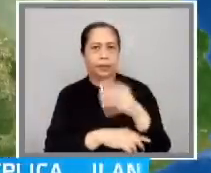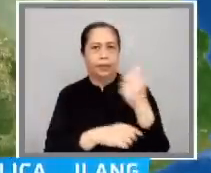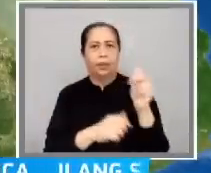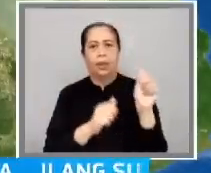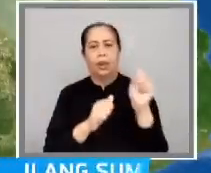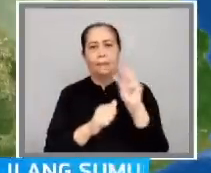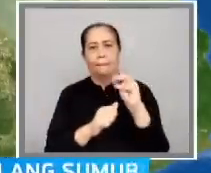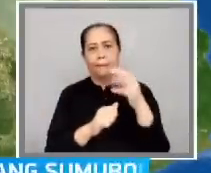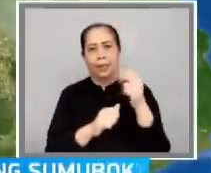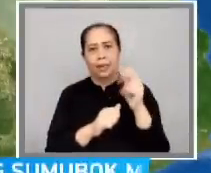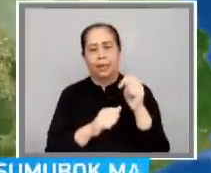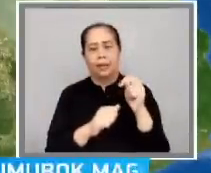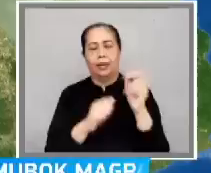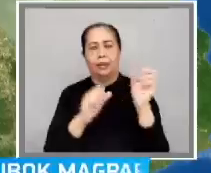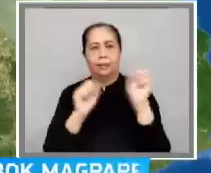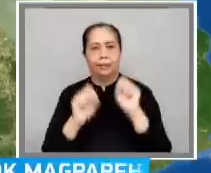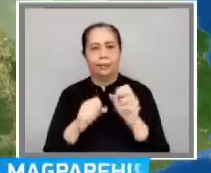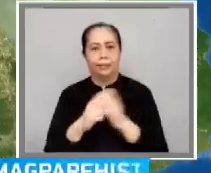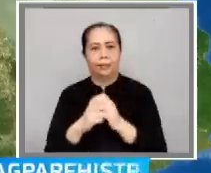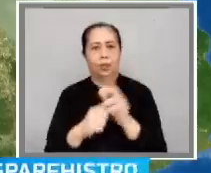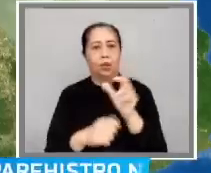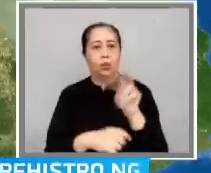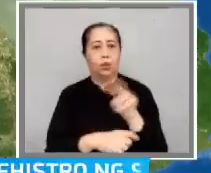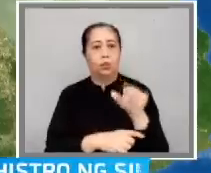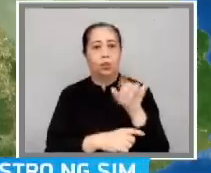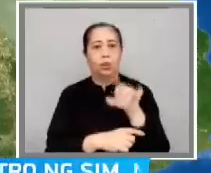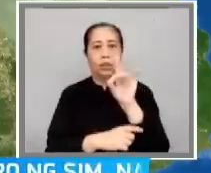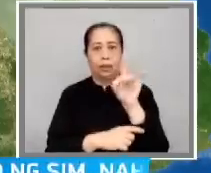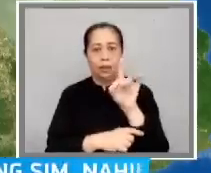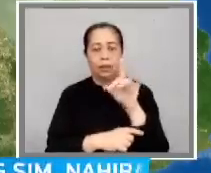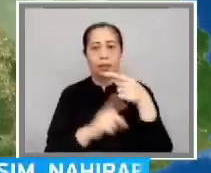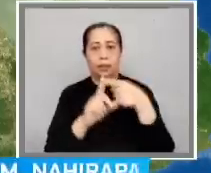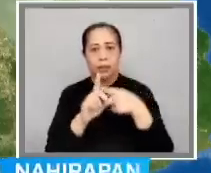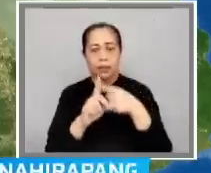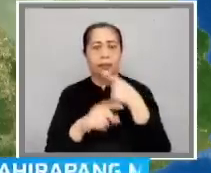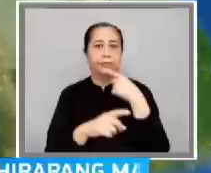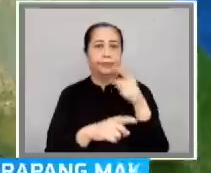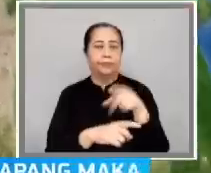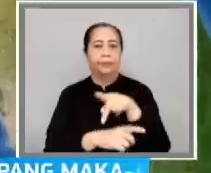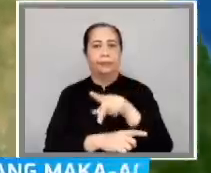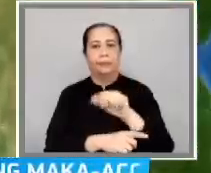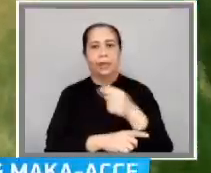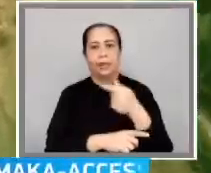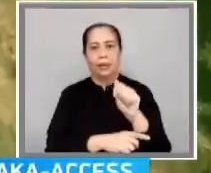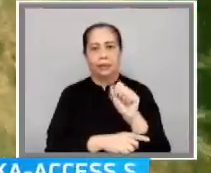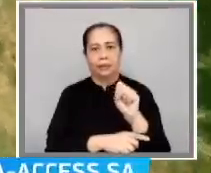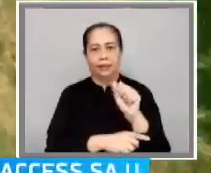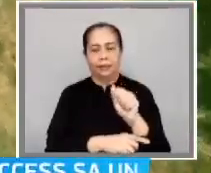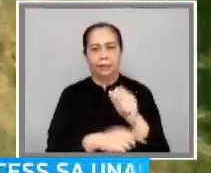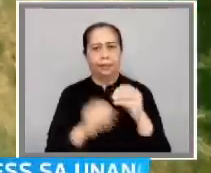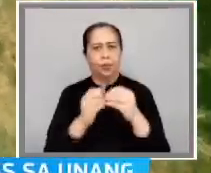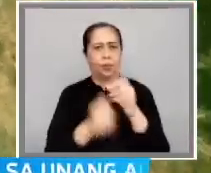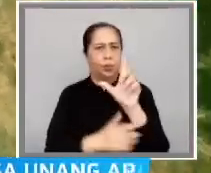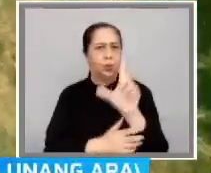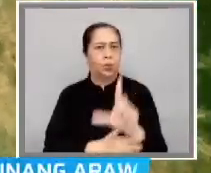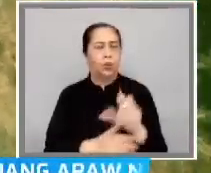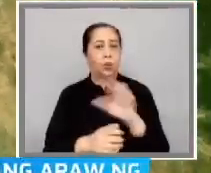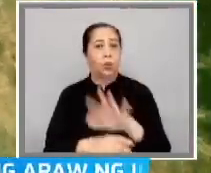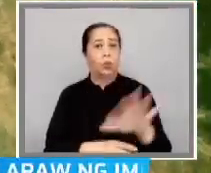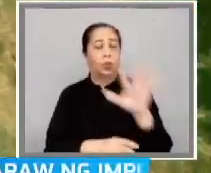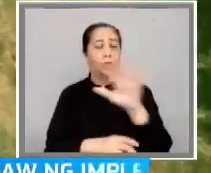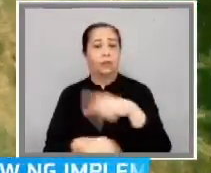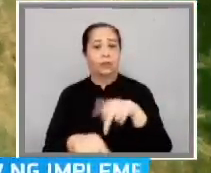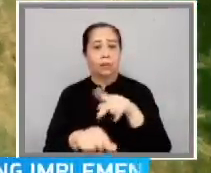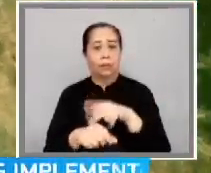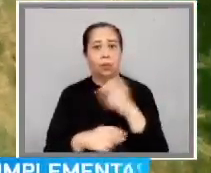season. 22.8 degrees Celsius yan ayon po sa PAGASA. Pinakamababa naman sa buong bansa ang